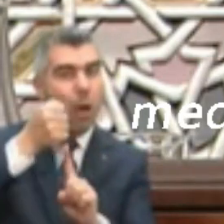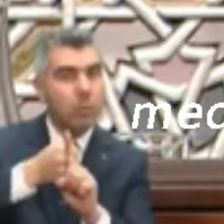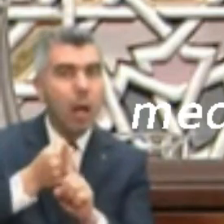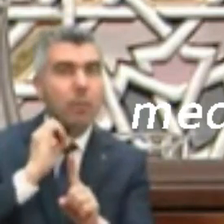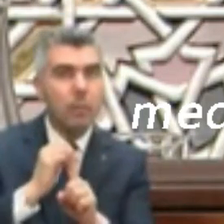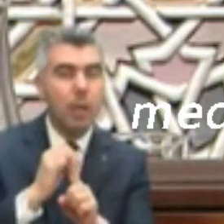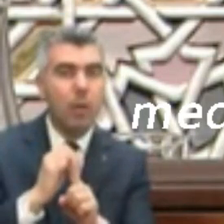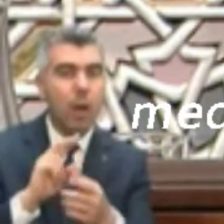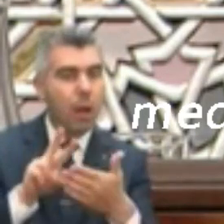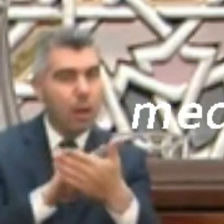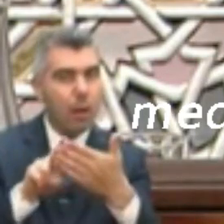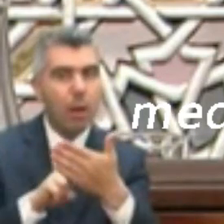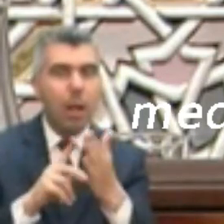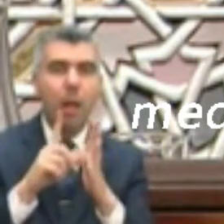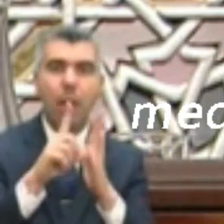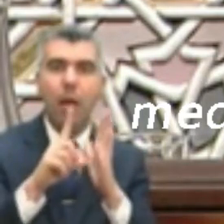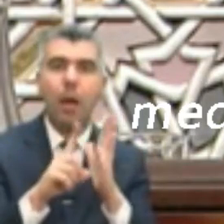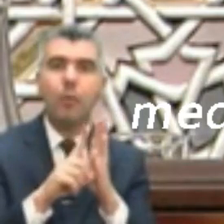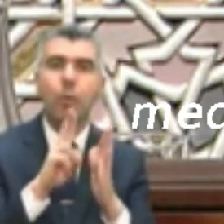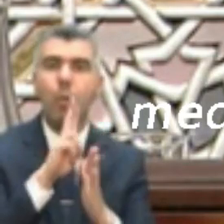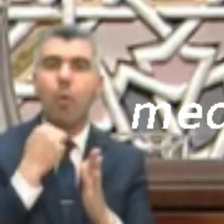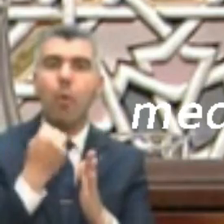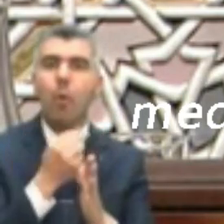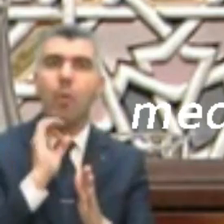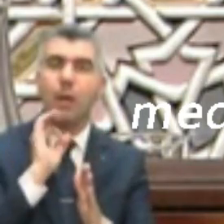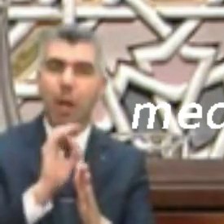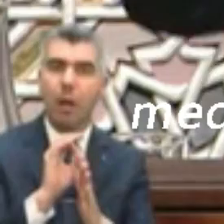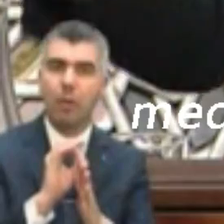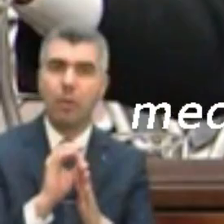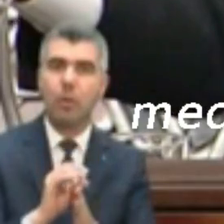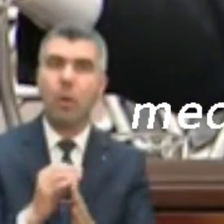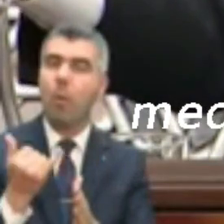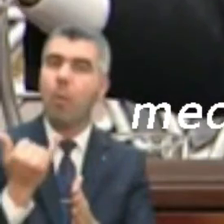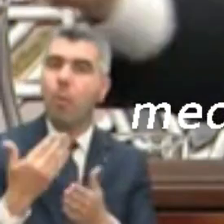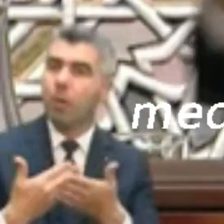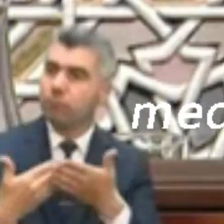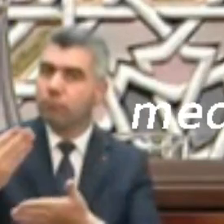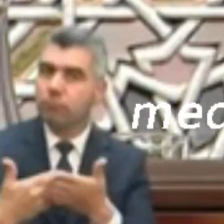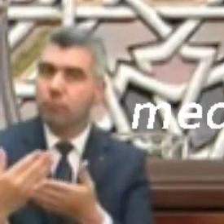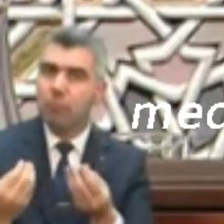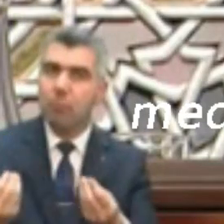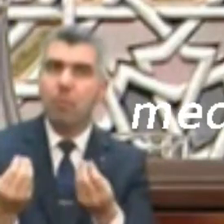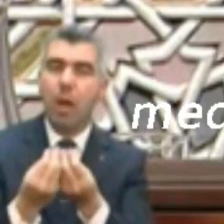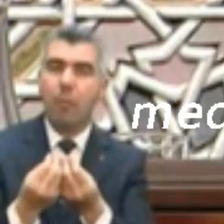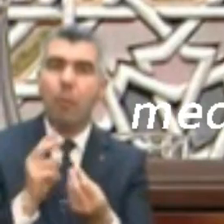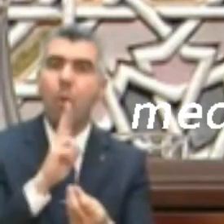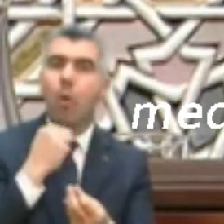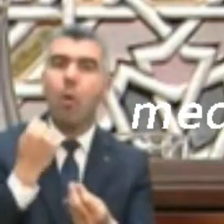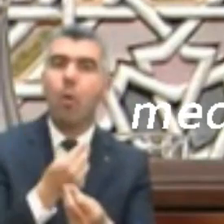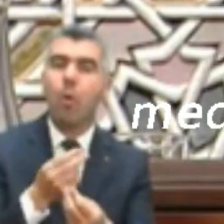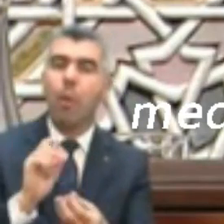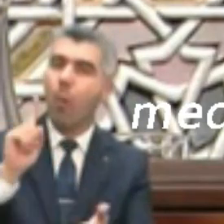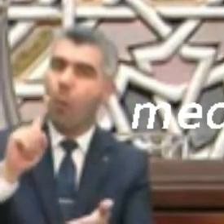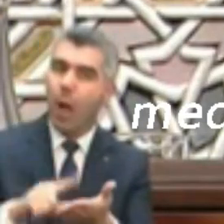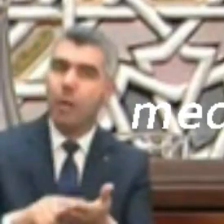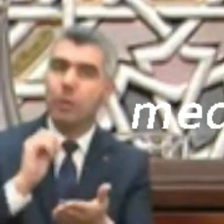وكنقراوا القانون التنظيمي للحكومة باش كيمكن لنا نتفاعلوا معها. حتى الحكومة خصها